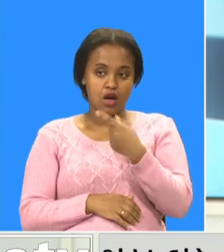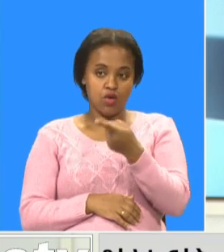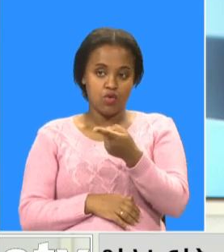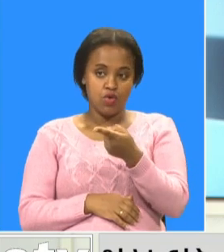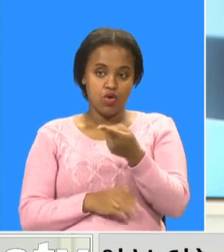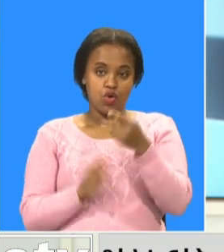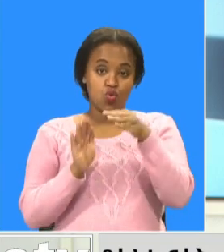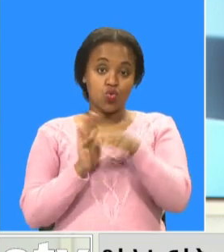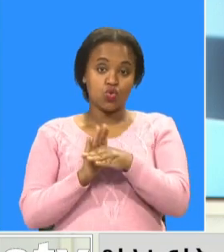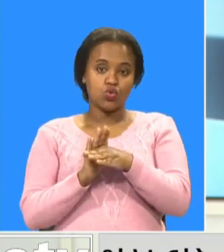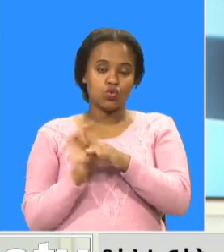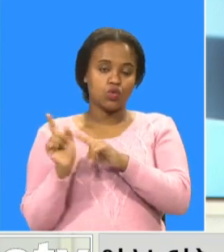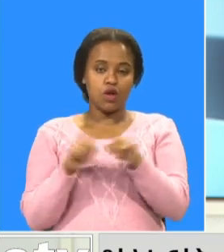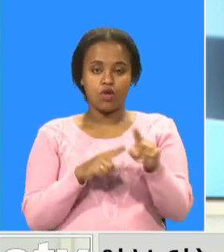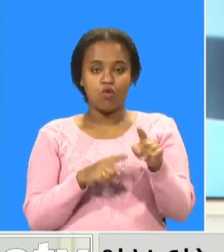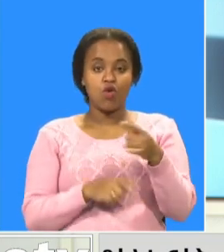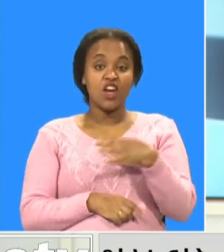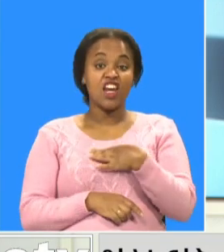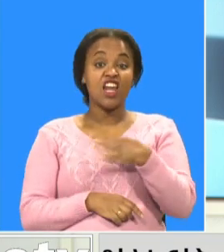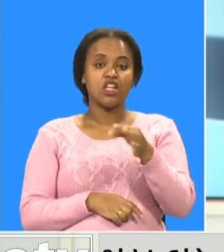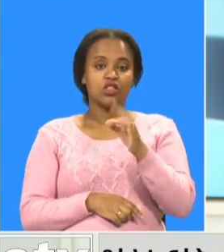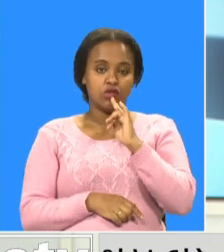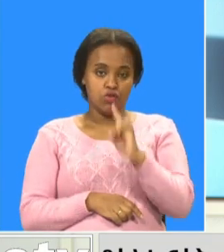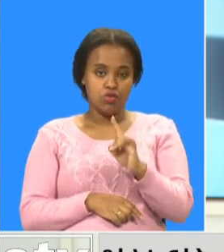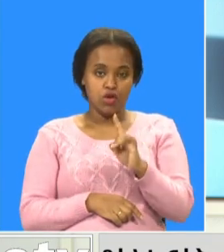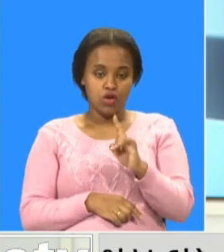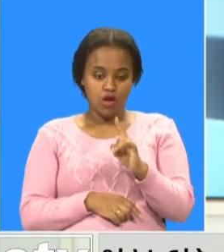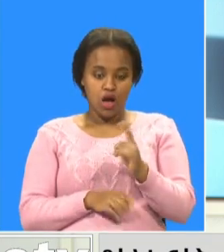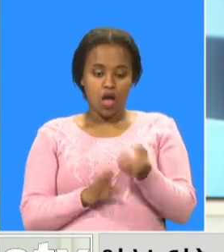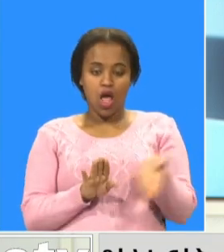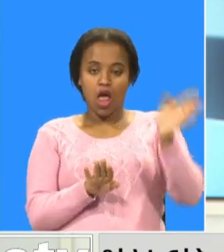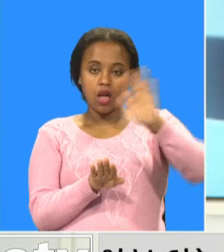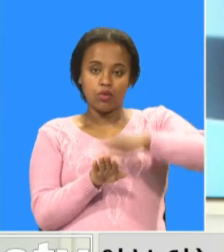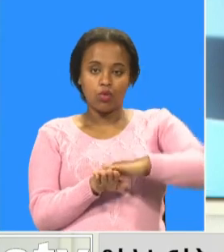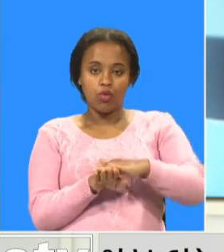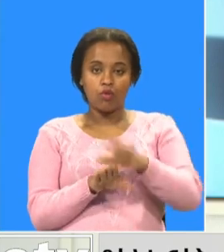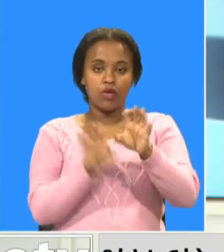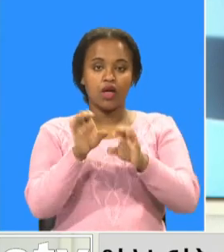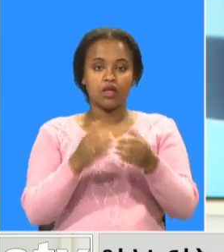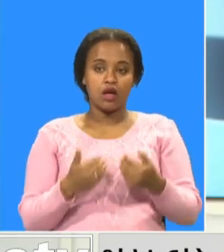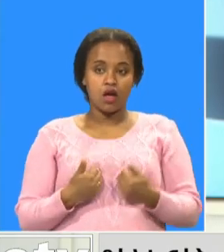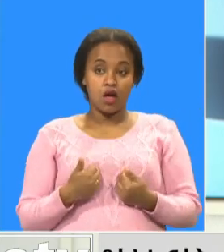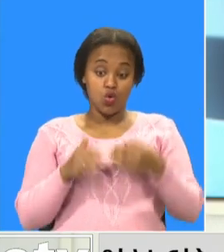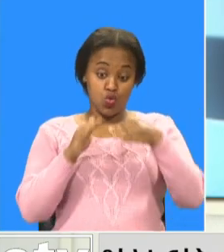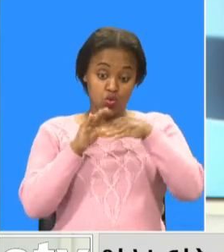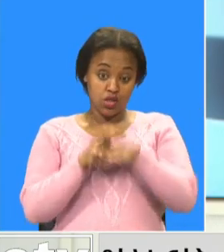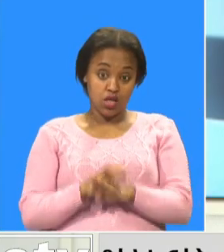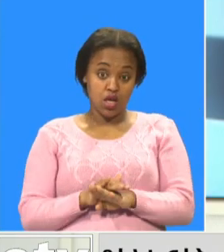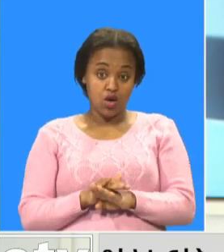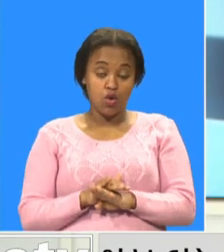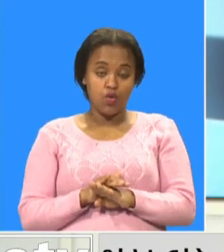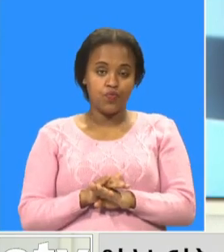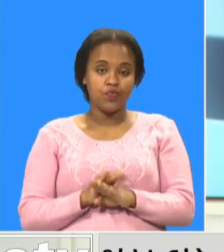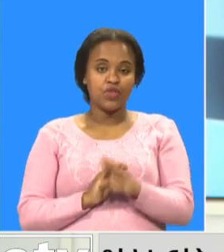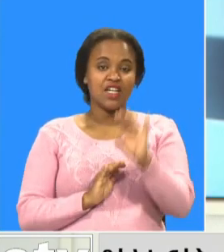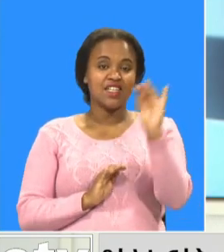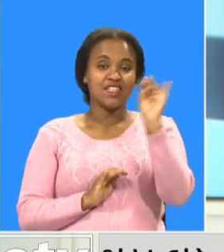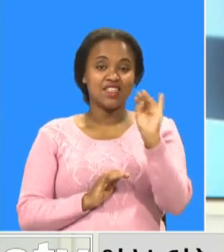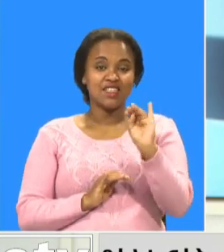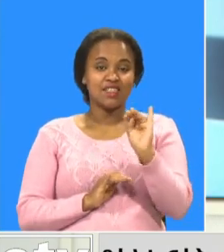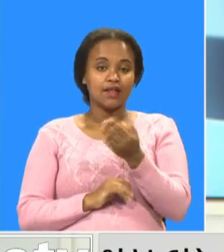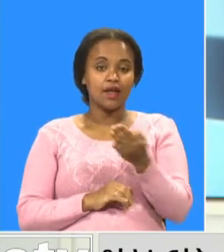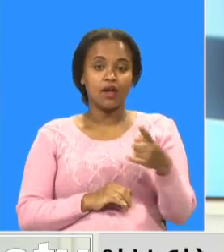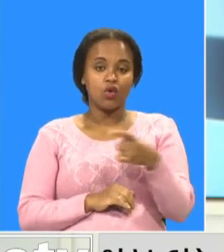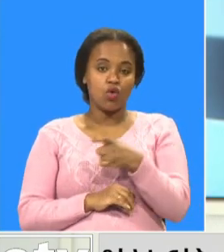አለው፣ በውስጥ በኩል ደግሞ ነጭ ነው። ገልብጦም የሚያደርገው አለ። ቅድም እንደተናገርኩት የውስጠኛው ጥጥ ነክ ነገር